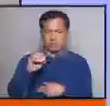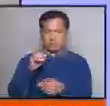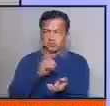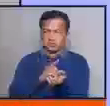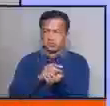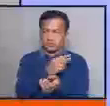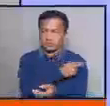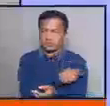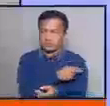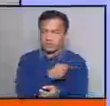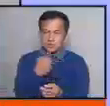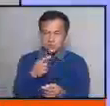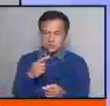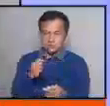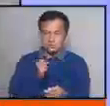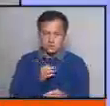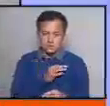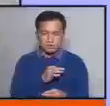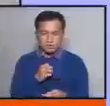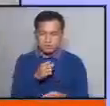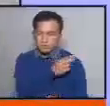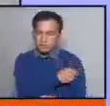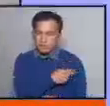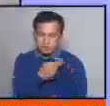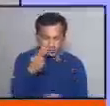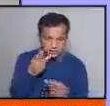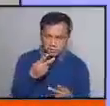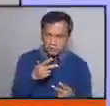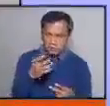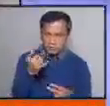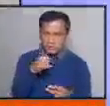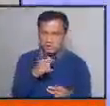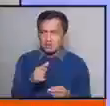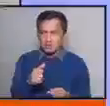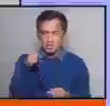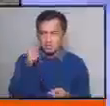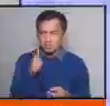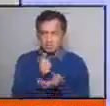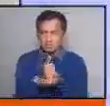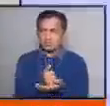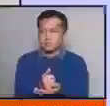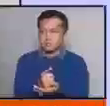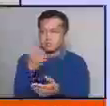Pero nakiusyoso lang ang matauhan ng ospital. Boss, ba tayo paano yun? Boss, emergency na yun, no?